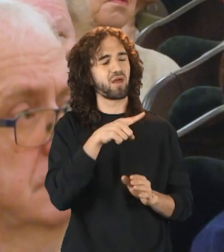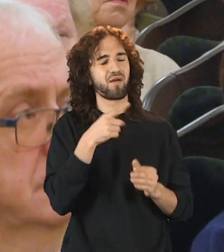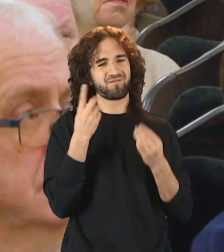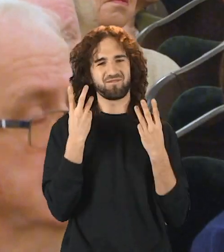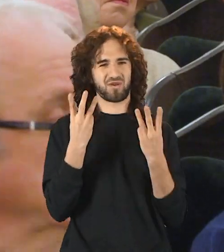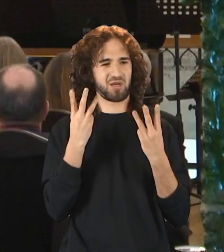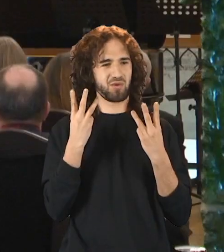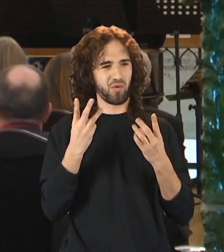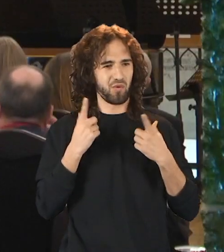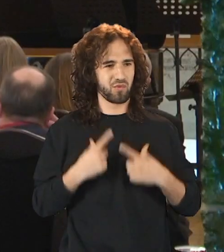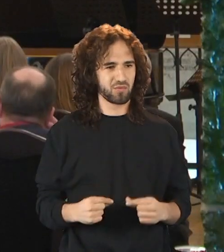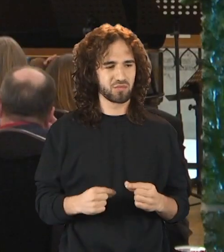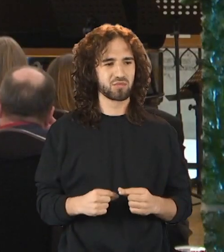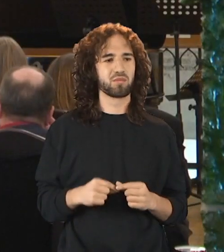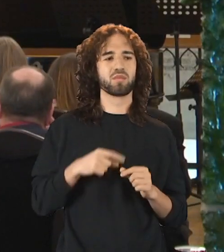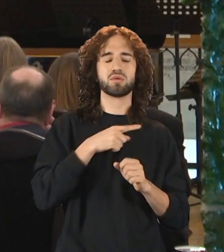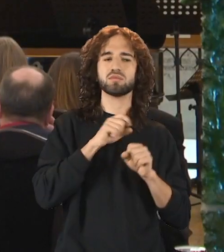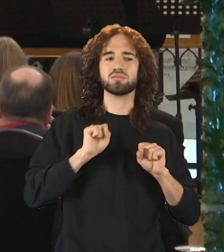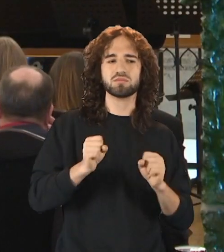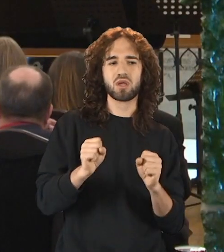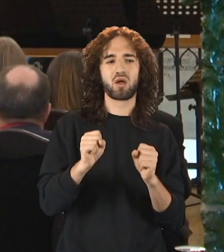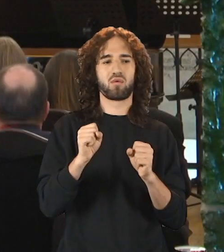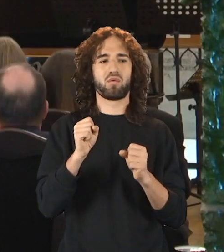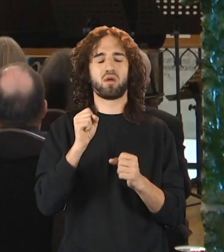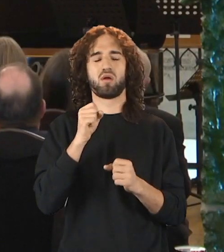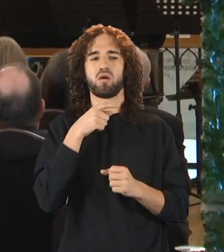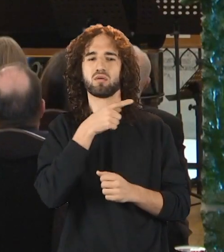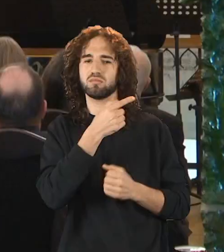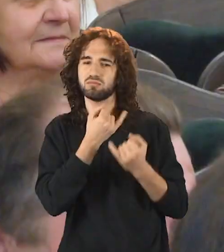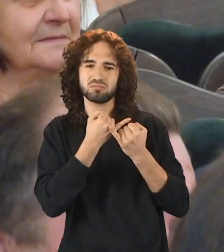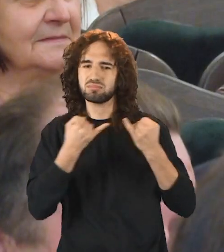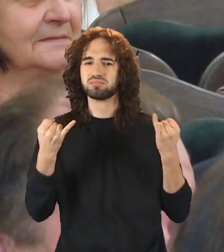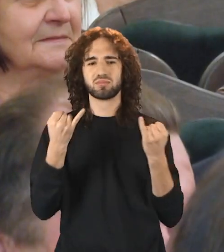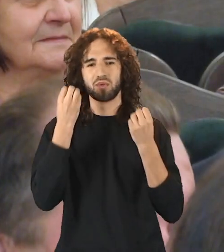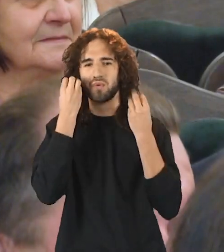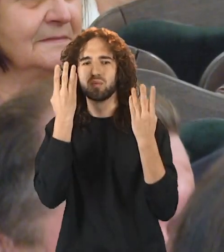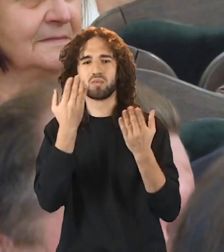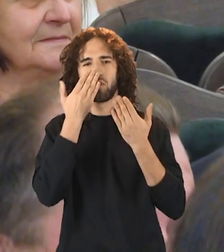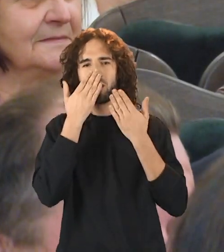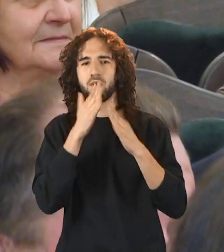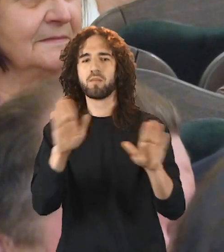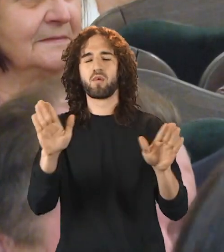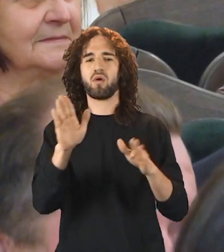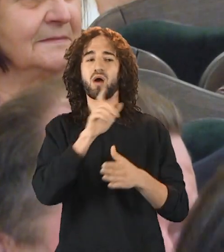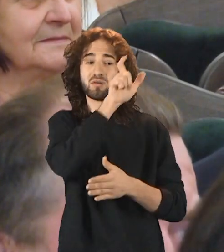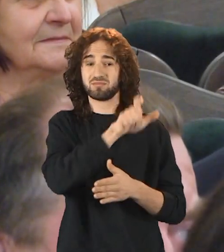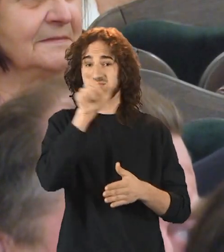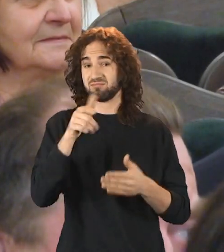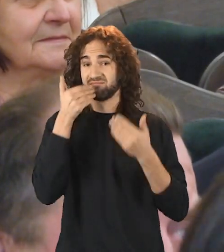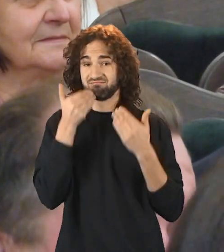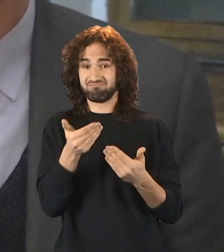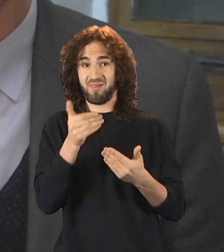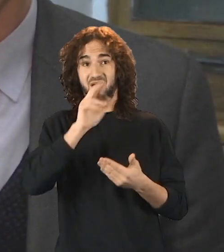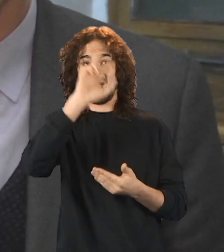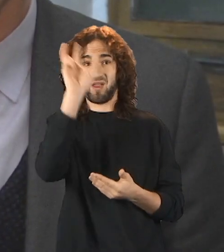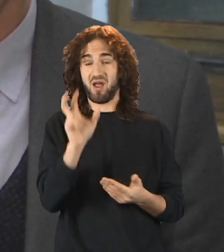tych, którzy działają na niwie kultury, bo przecież to kultura nas tworzy, to my jesteśmy tacy, w jakiej kulturze jesteśmy osadzeni,